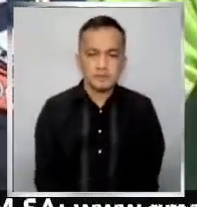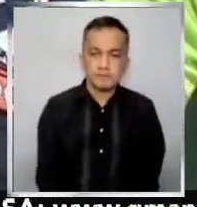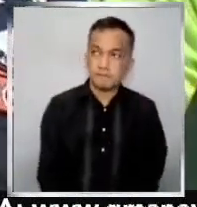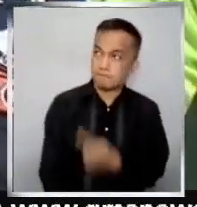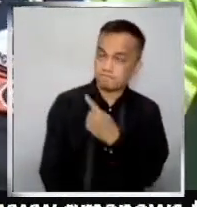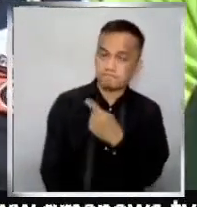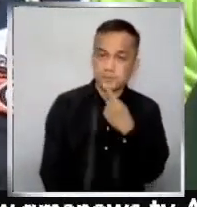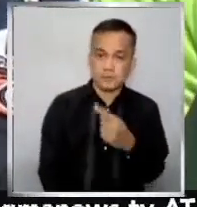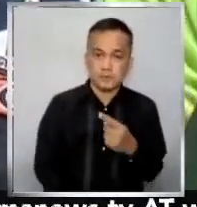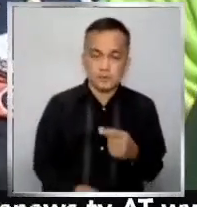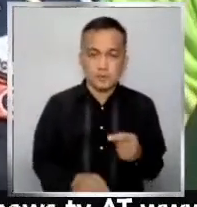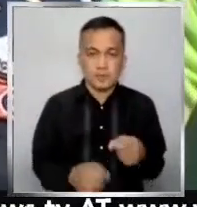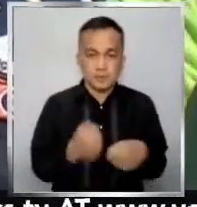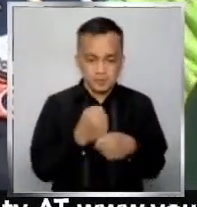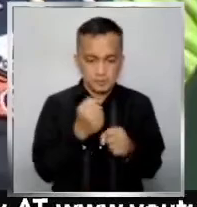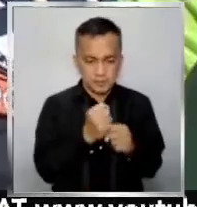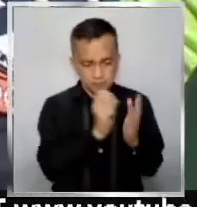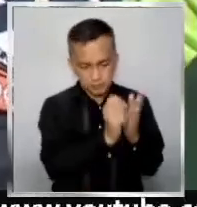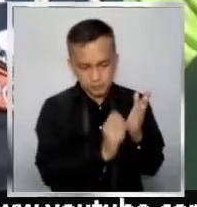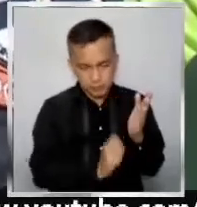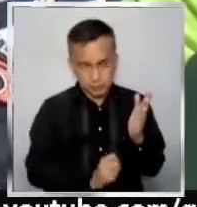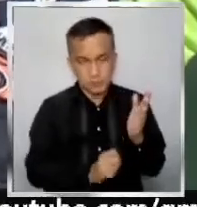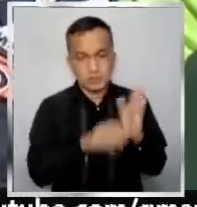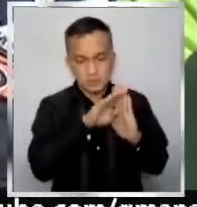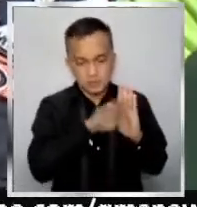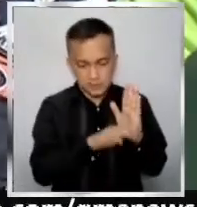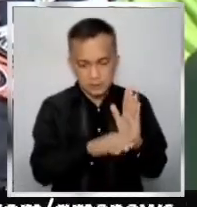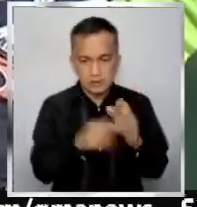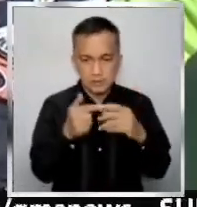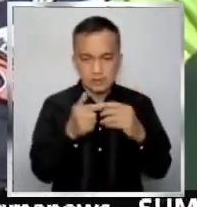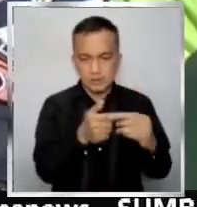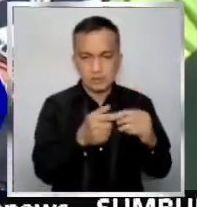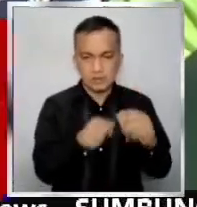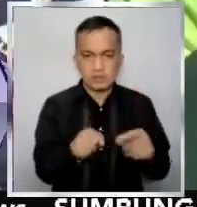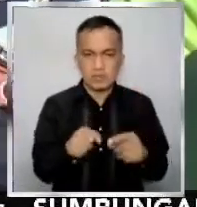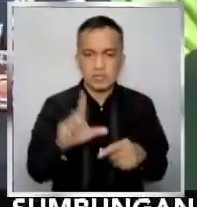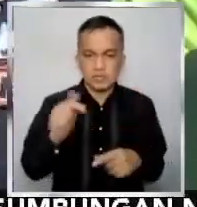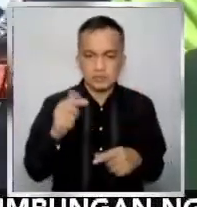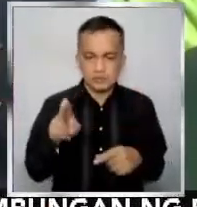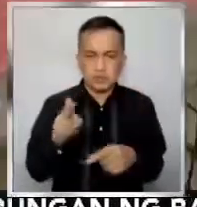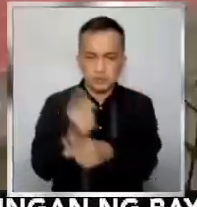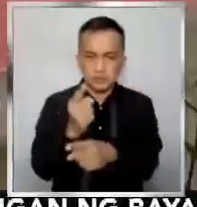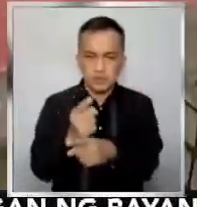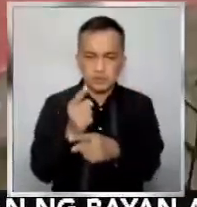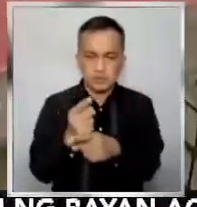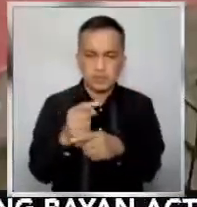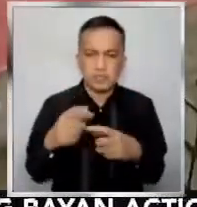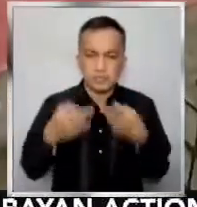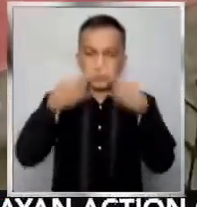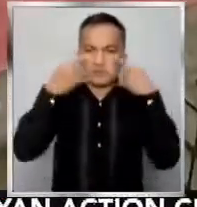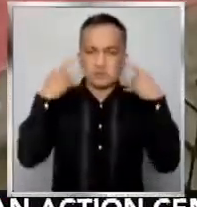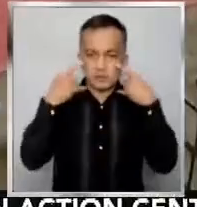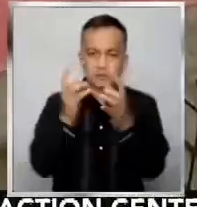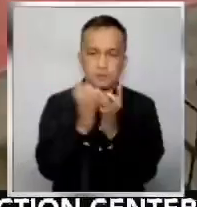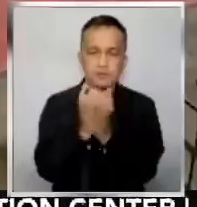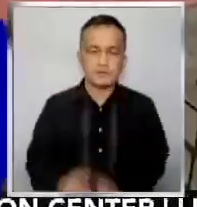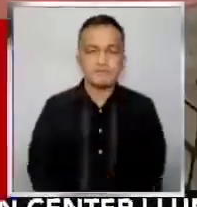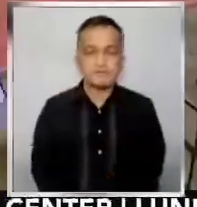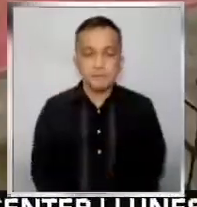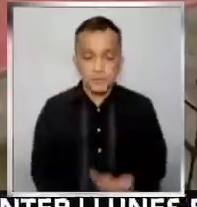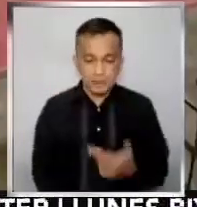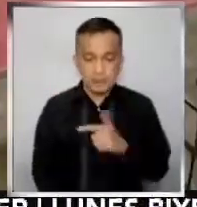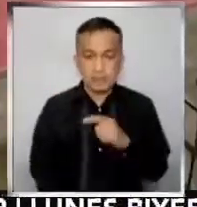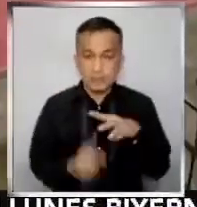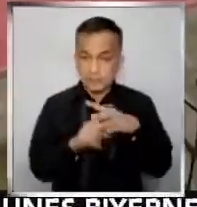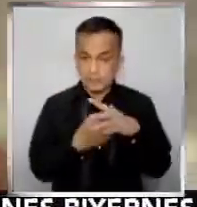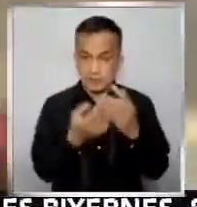para mag-guide natin ang ating local governments para appropriate lahat ng sinusuot ng komunidad. Simula ngayong araw, ipinagbawal